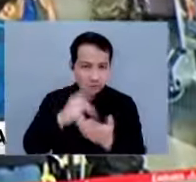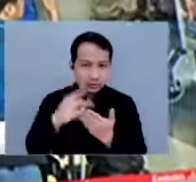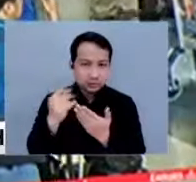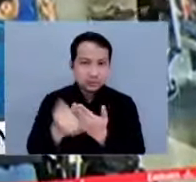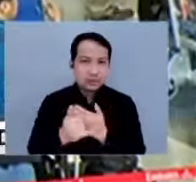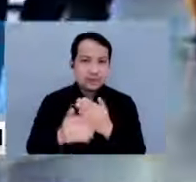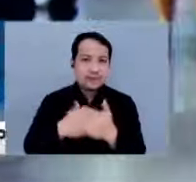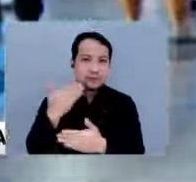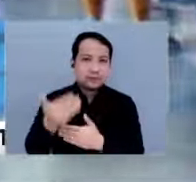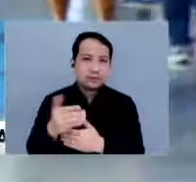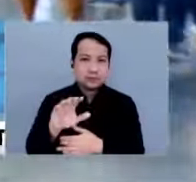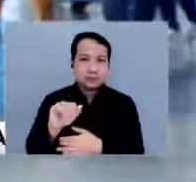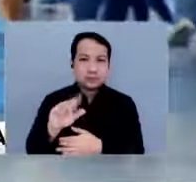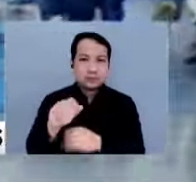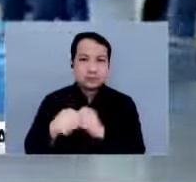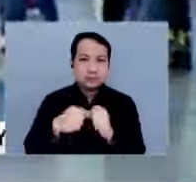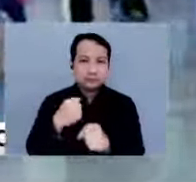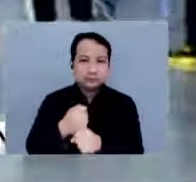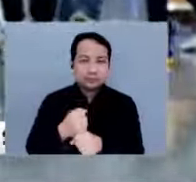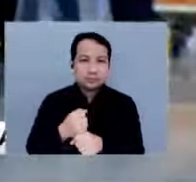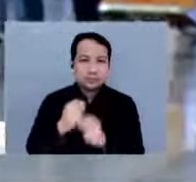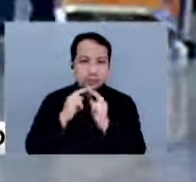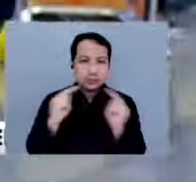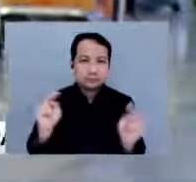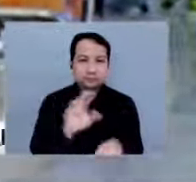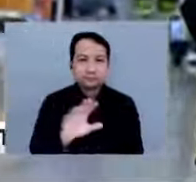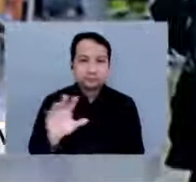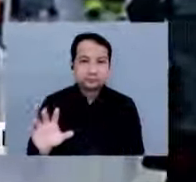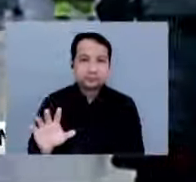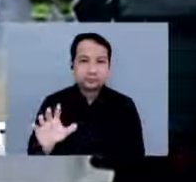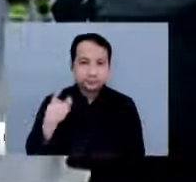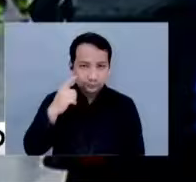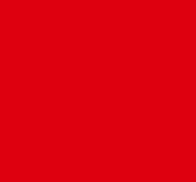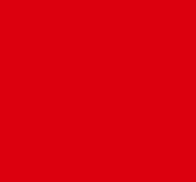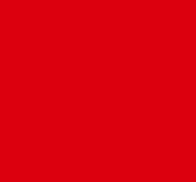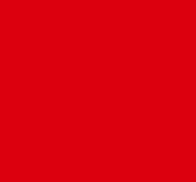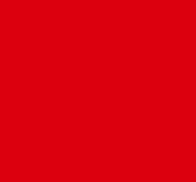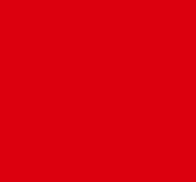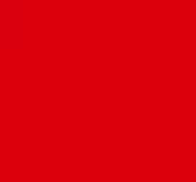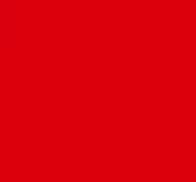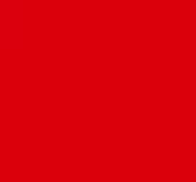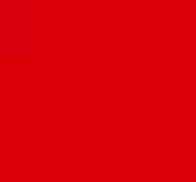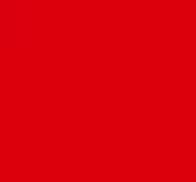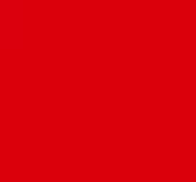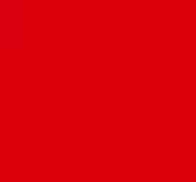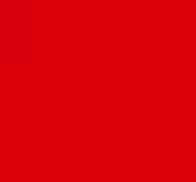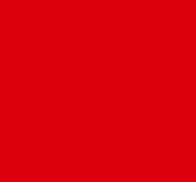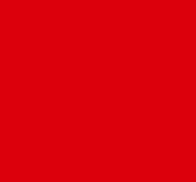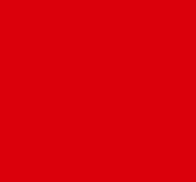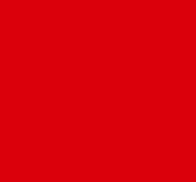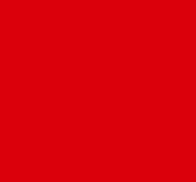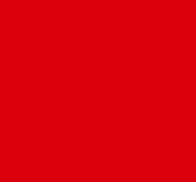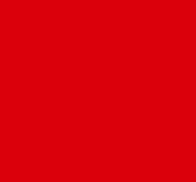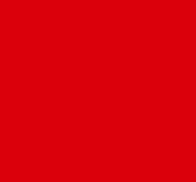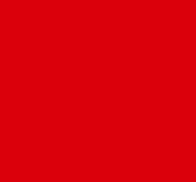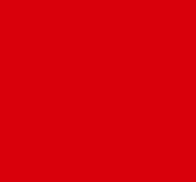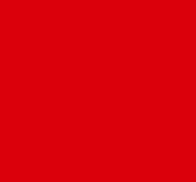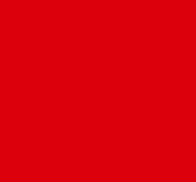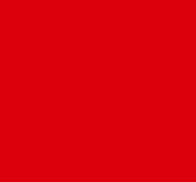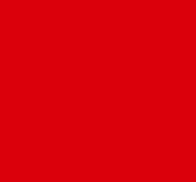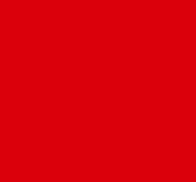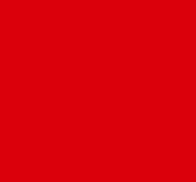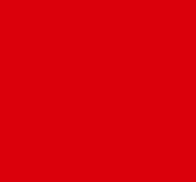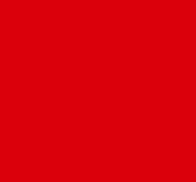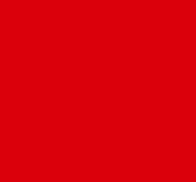na 15 taon. Nagbabalita mula sa Frontline, Gerard de la Peña, News 5. Mga kapatid, Lucy Cruz Valdez